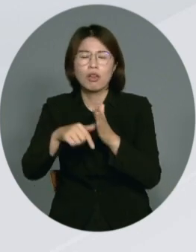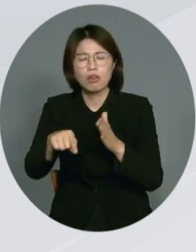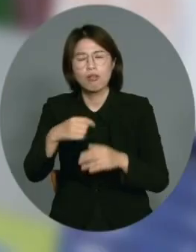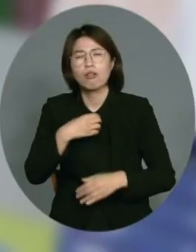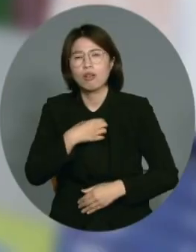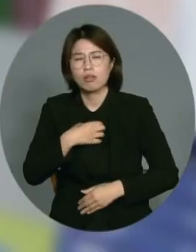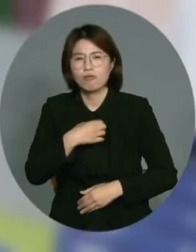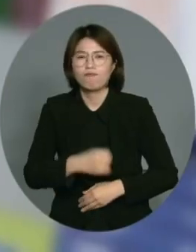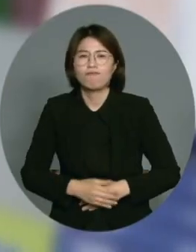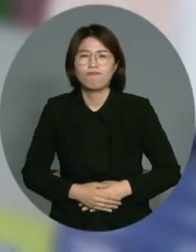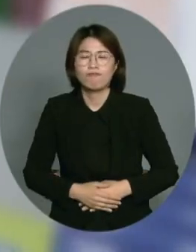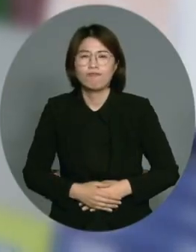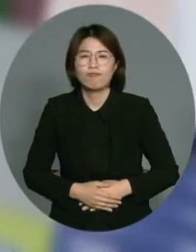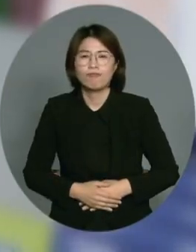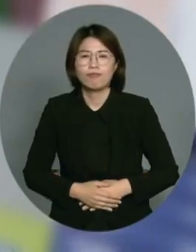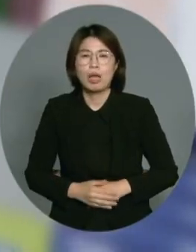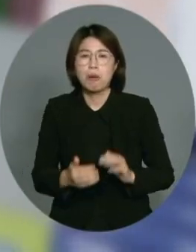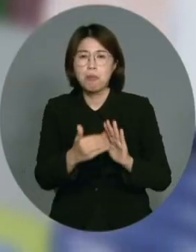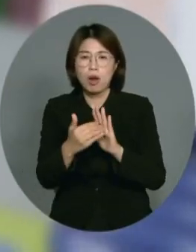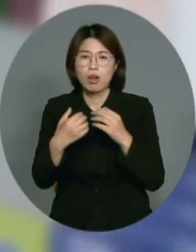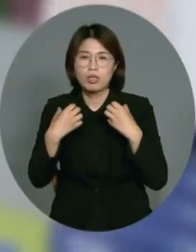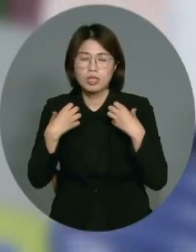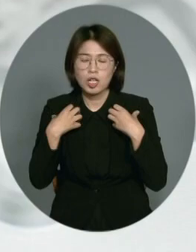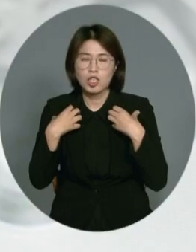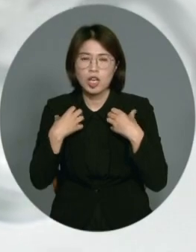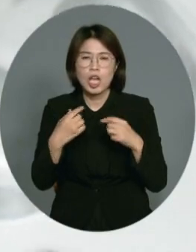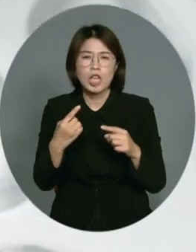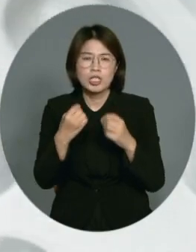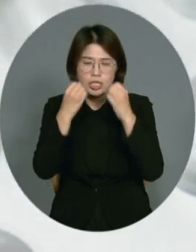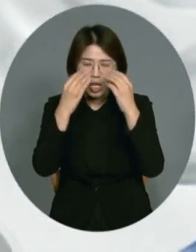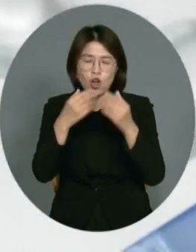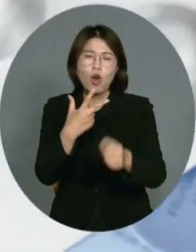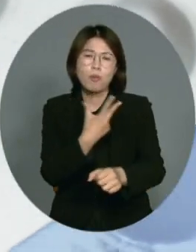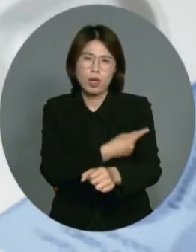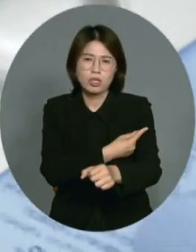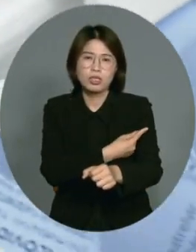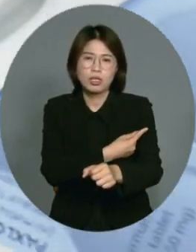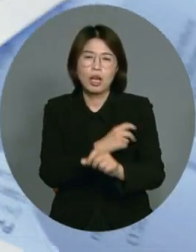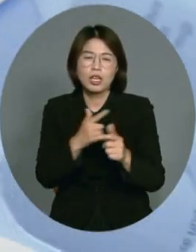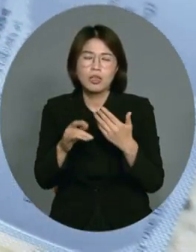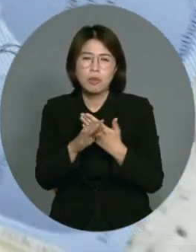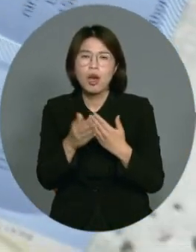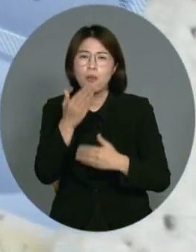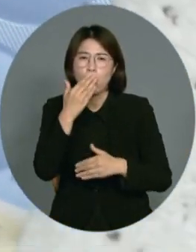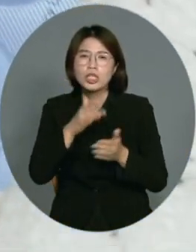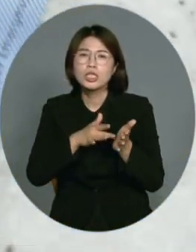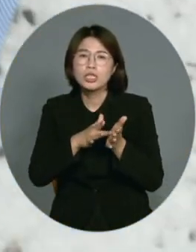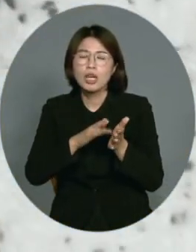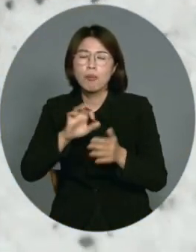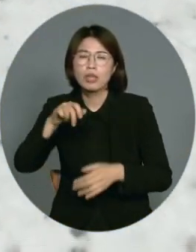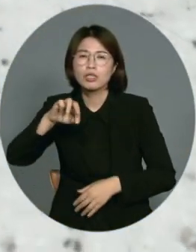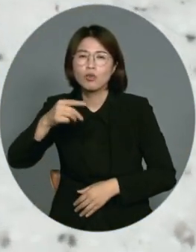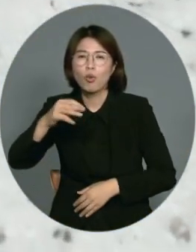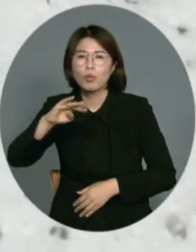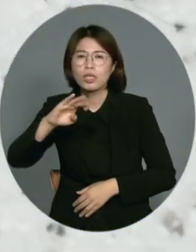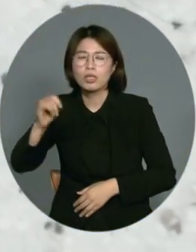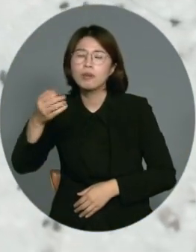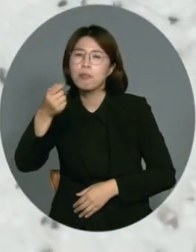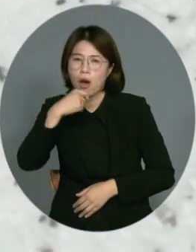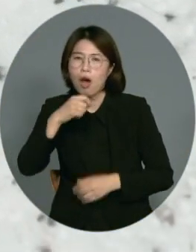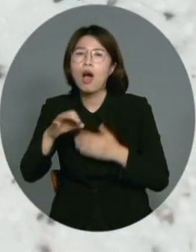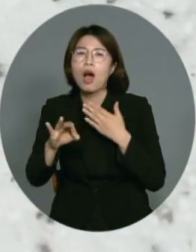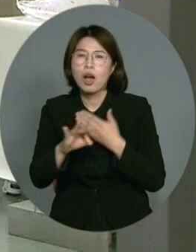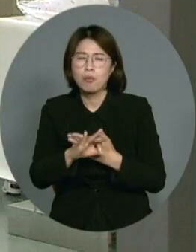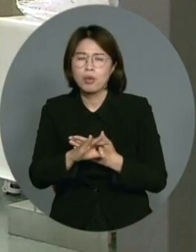부분이 우려스럽습니다 방역당국은 개량 백신을 맞거나 먹는 치료제 박스로비들을 복용하면 중증도를 낮출 수